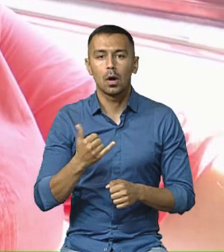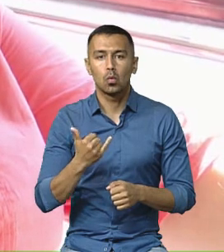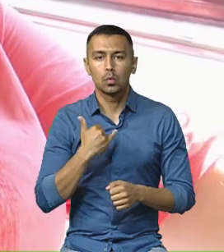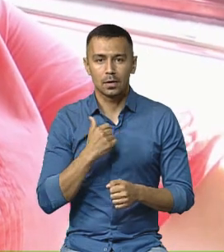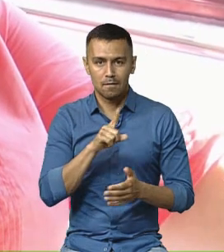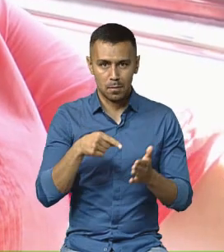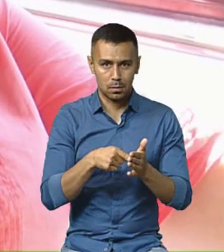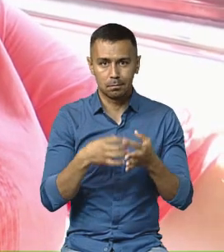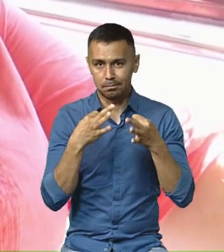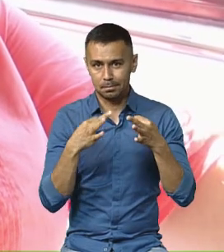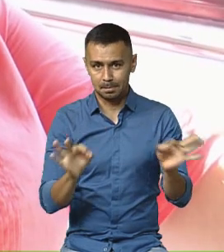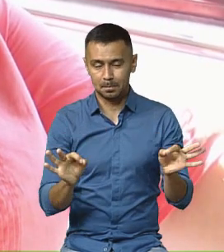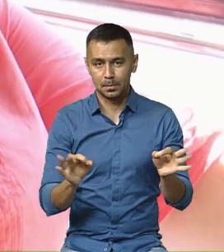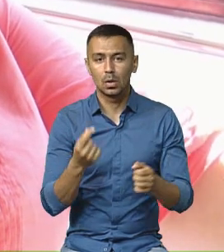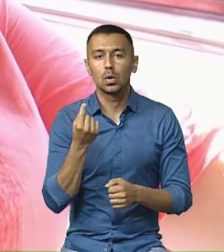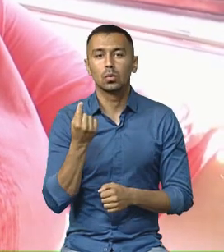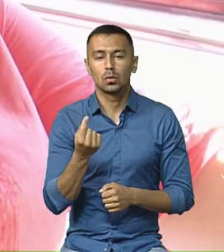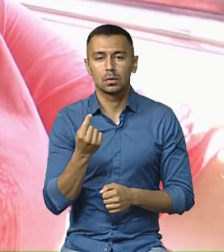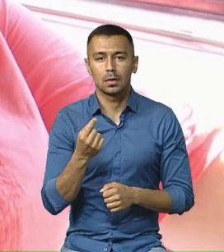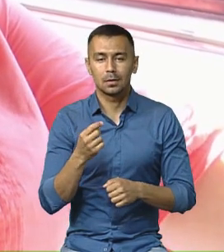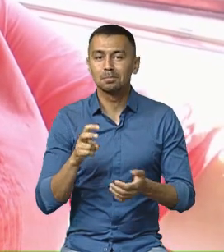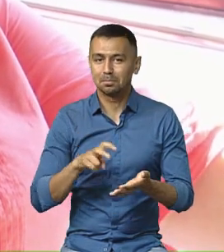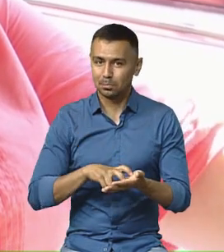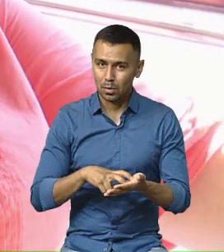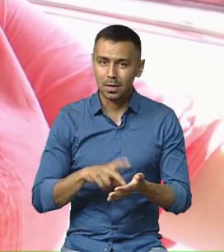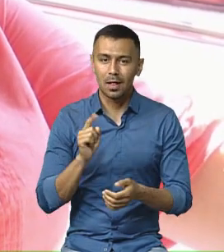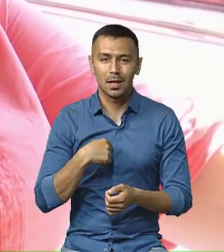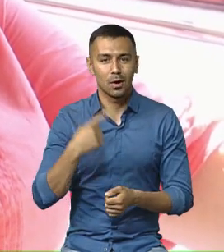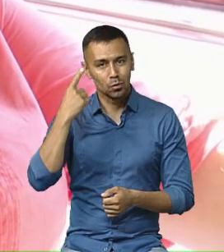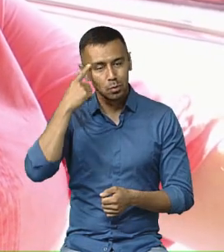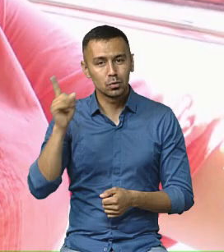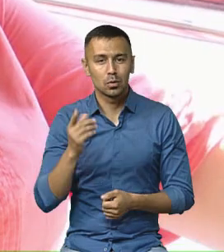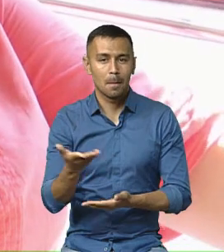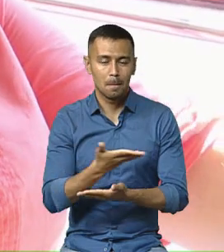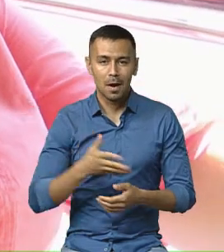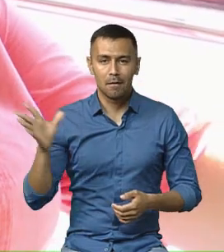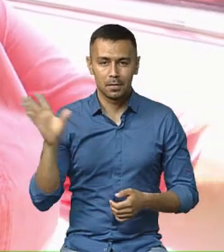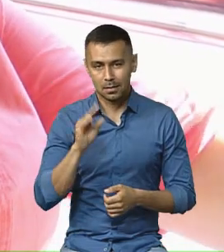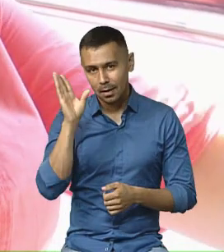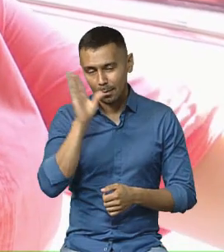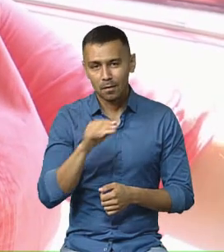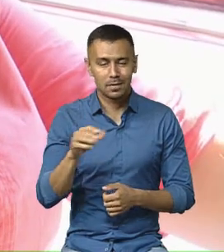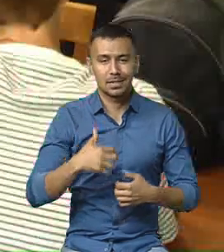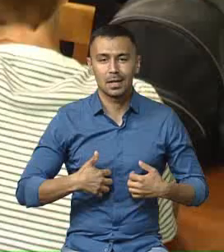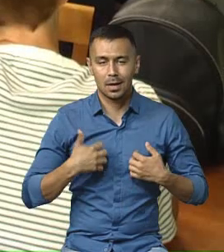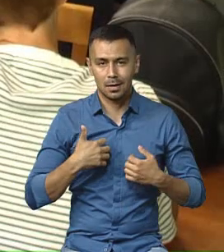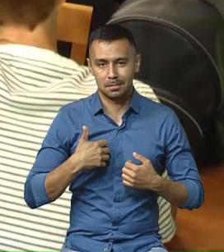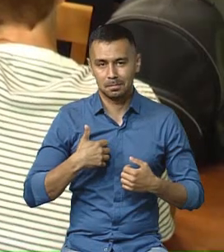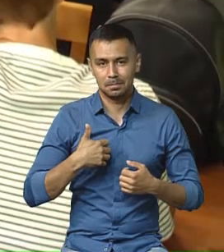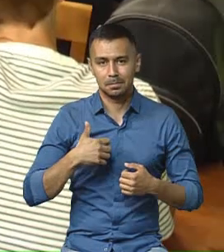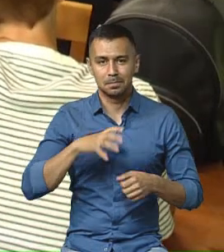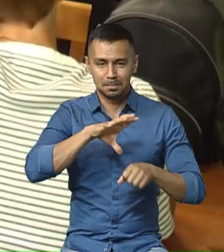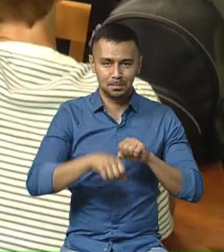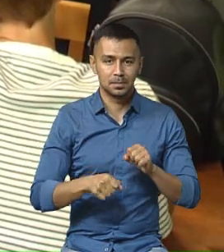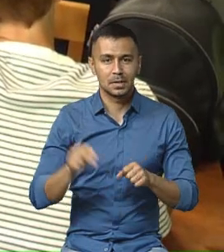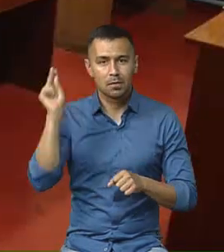випускати. Трошки боязно, але я думаю, що ми все подолаємо, всі страхи пройдуть. Навчання